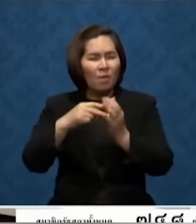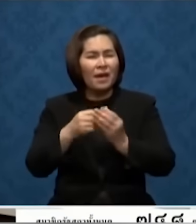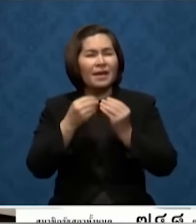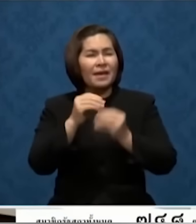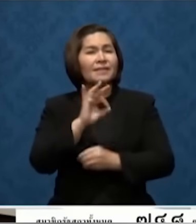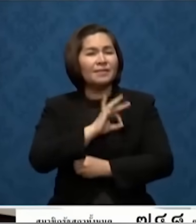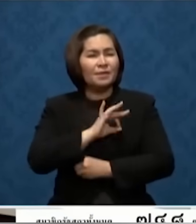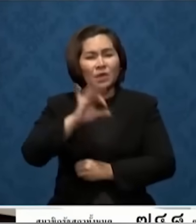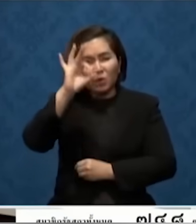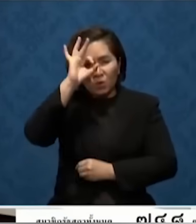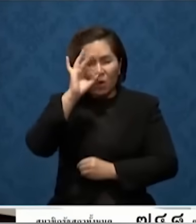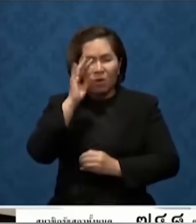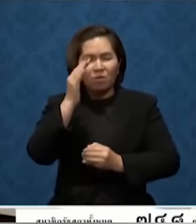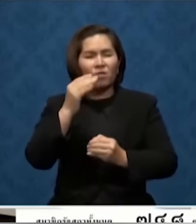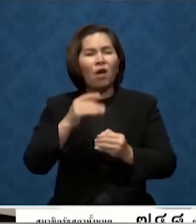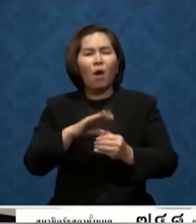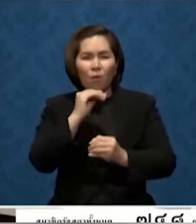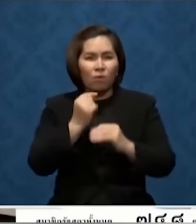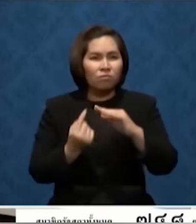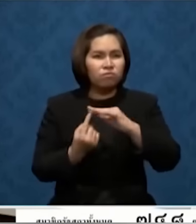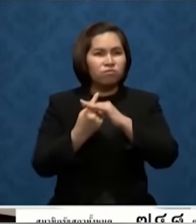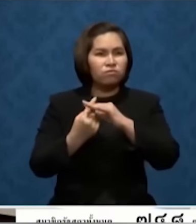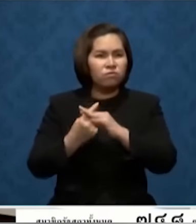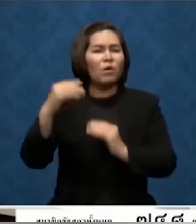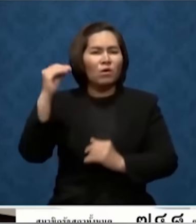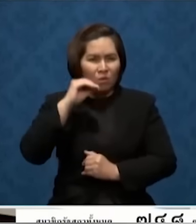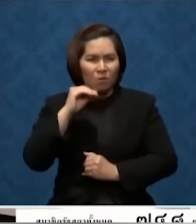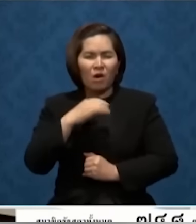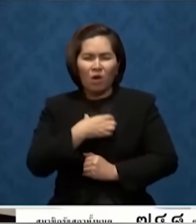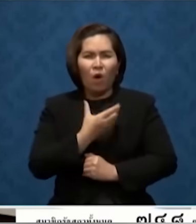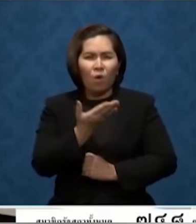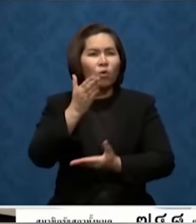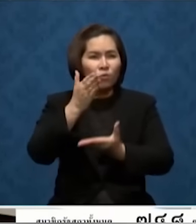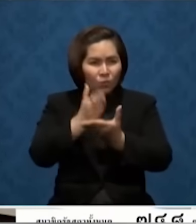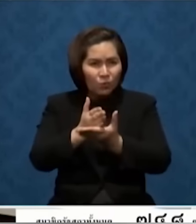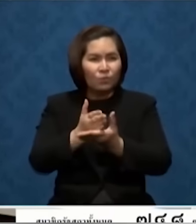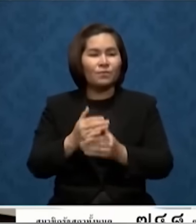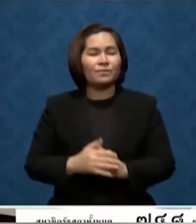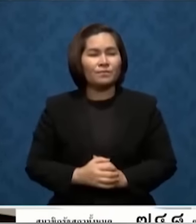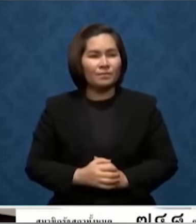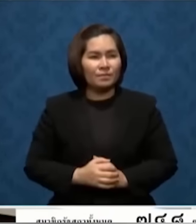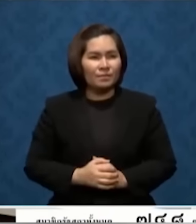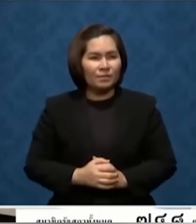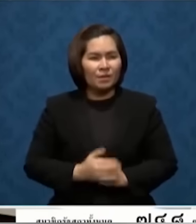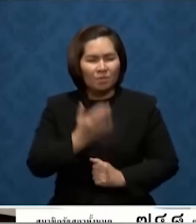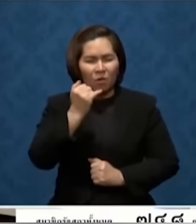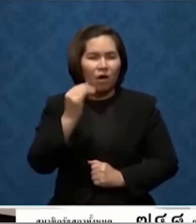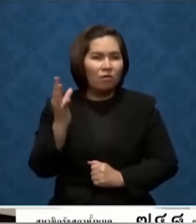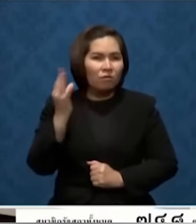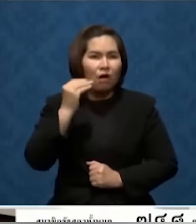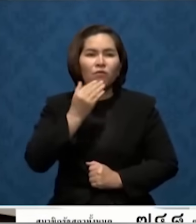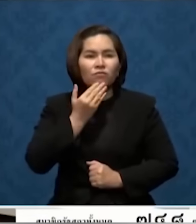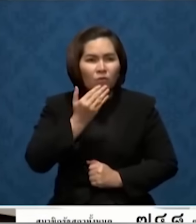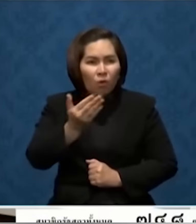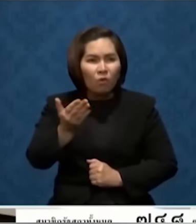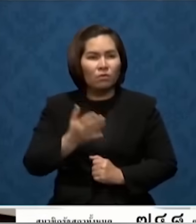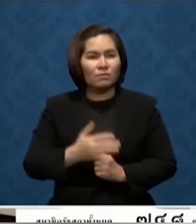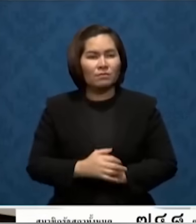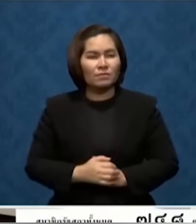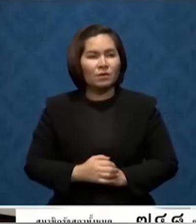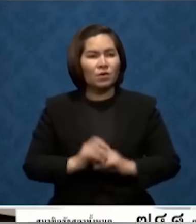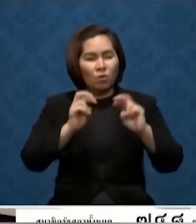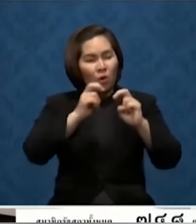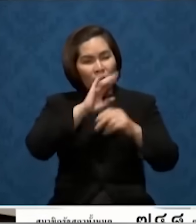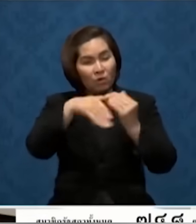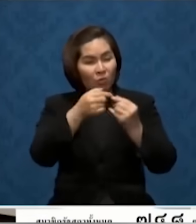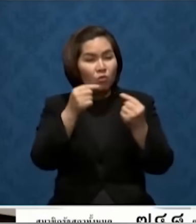กคุณวิโรจน์เนี่ยขึ้นมาขัดจังหวะสมาชิกที่กำลังอภิปรายอยู่คือท่านอัครเดชได้แล้วครับผมฟังอยู่ตลอดครับอยู่ในประเด็นทั้